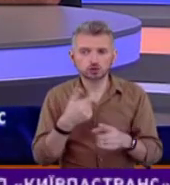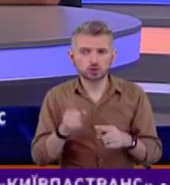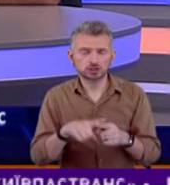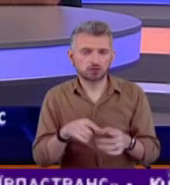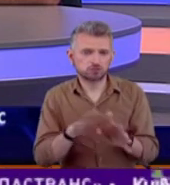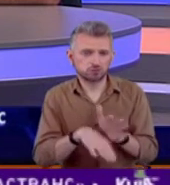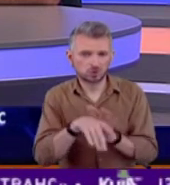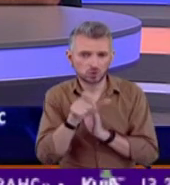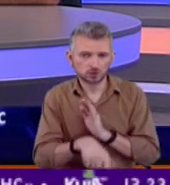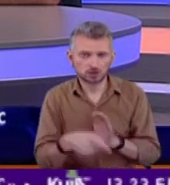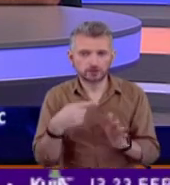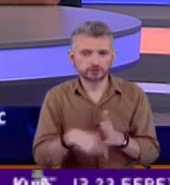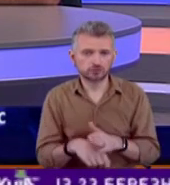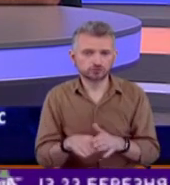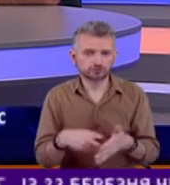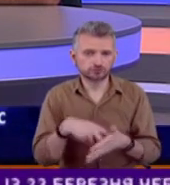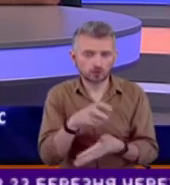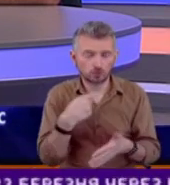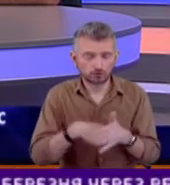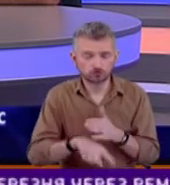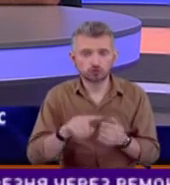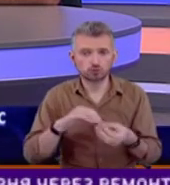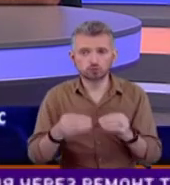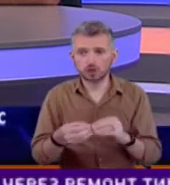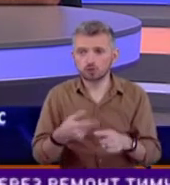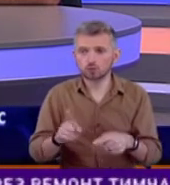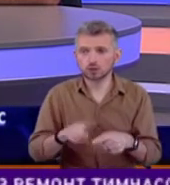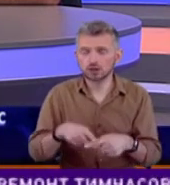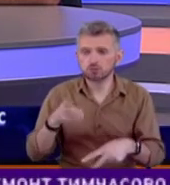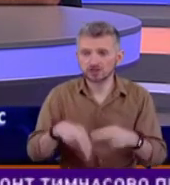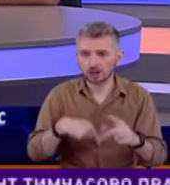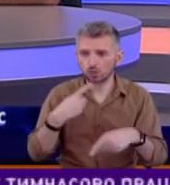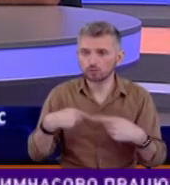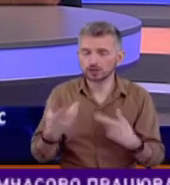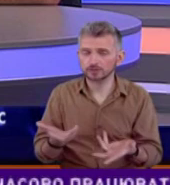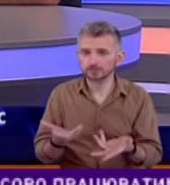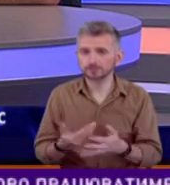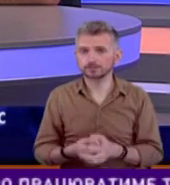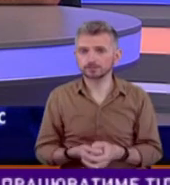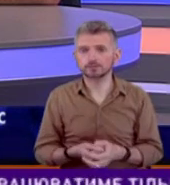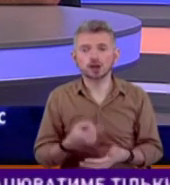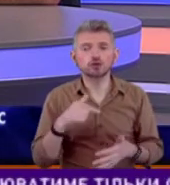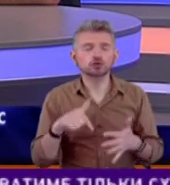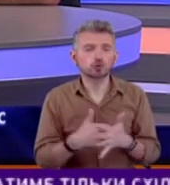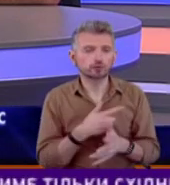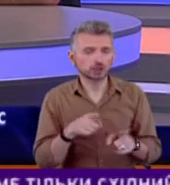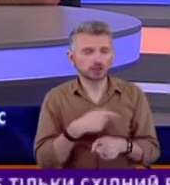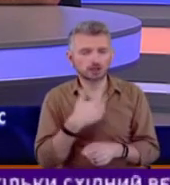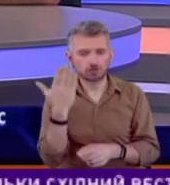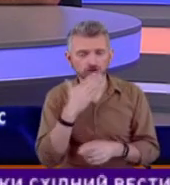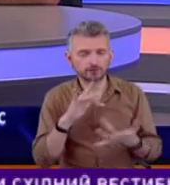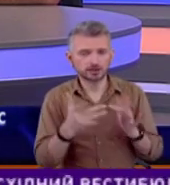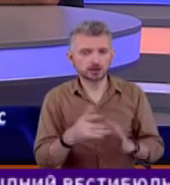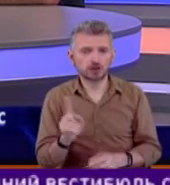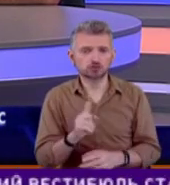проста людина, значить сюди. От в чому проблема. І про це перестали чомусь говорити. Ні, ну, знову таки, я читав в інтернеті,